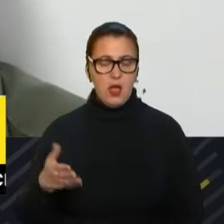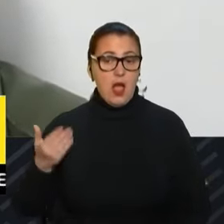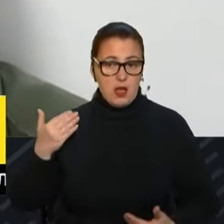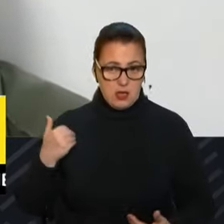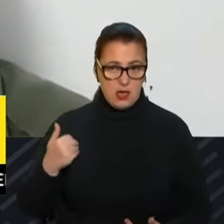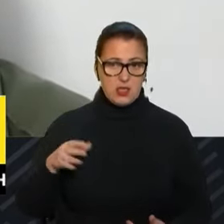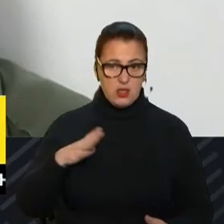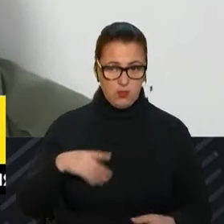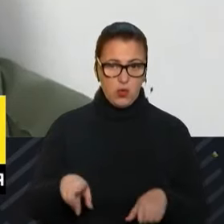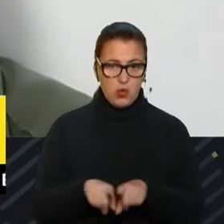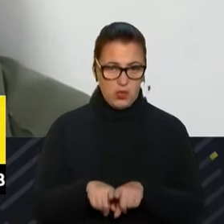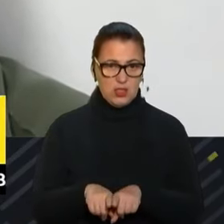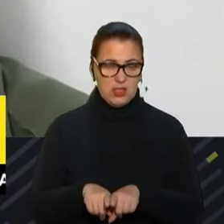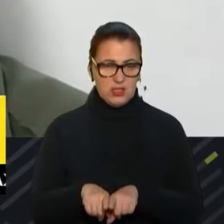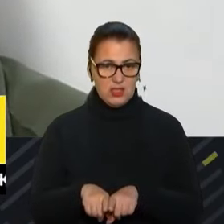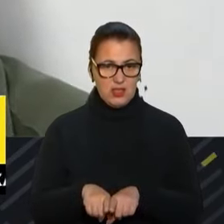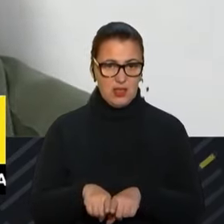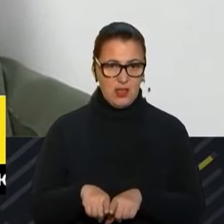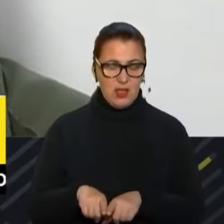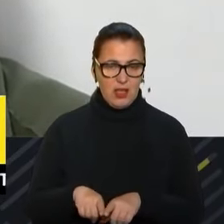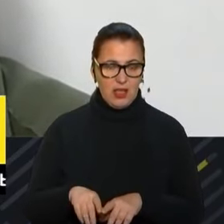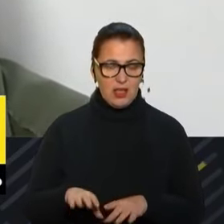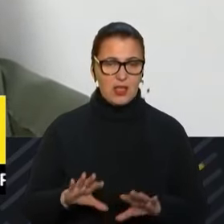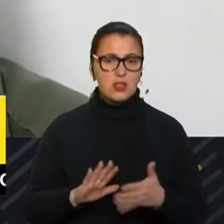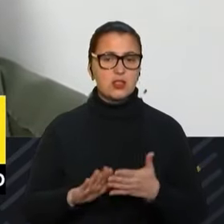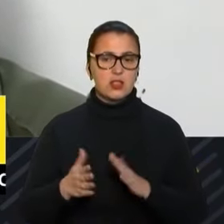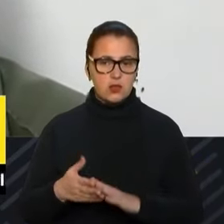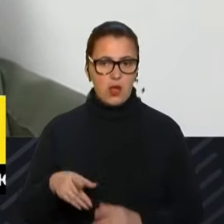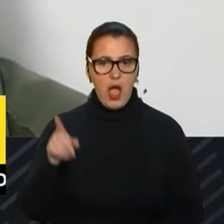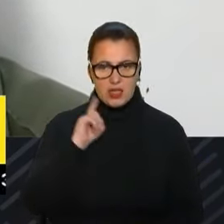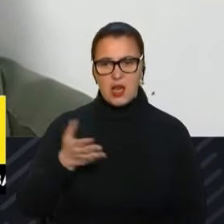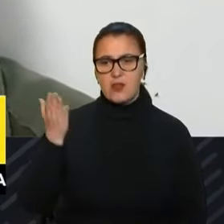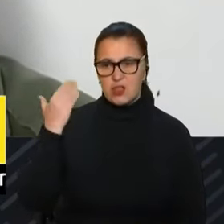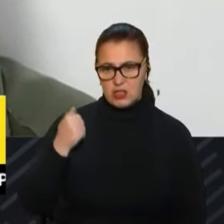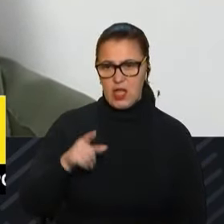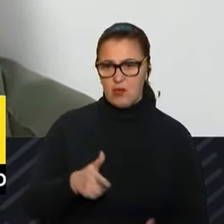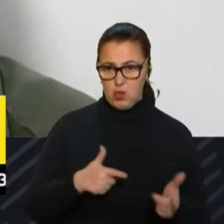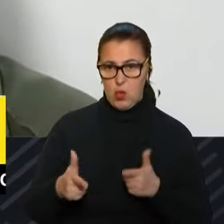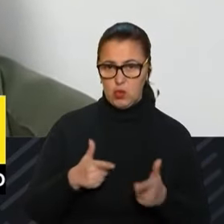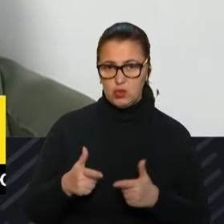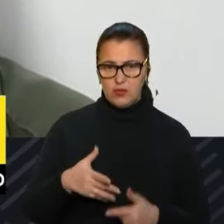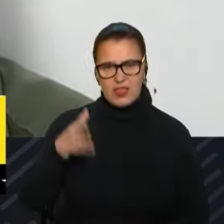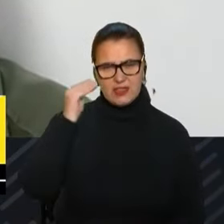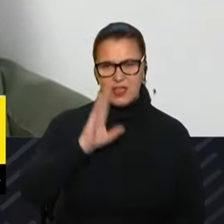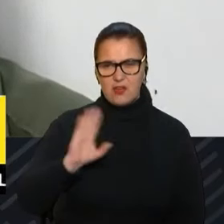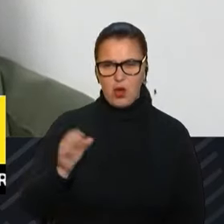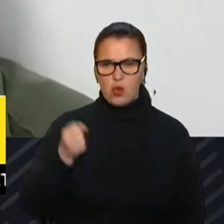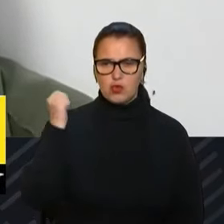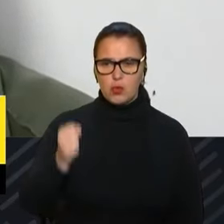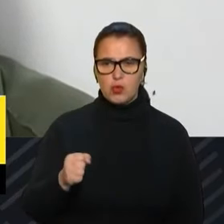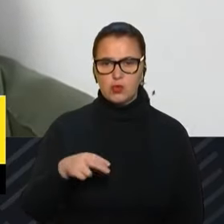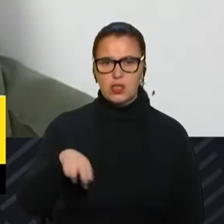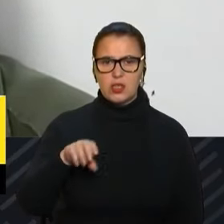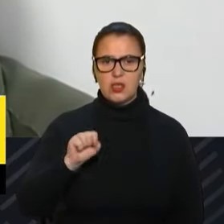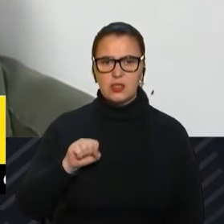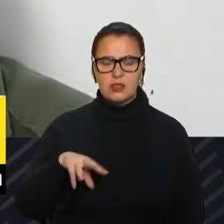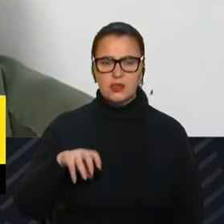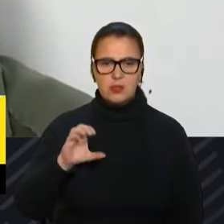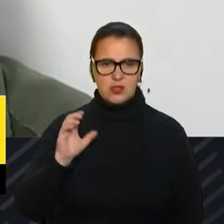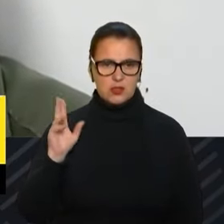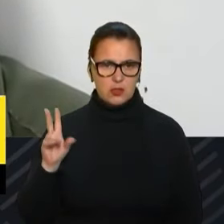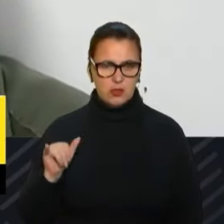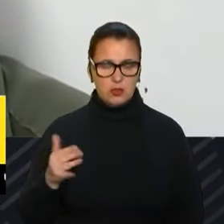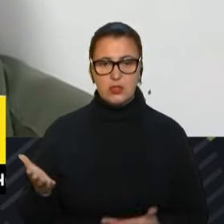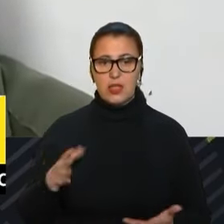Ізраїль давно до цього готувався, якщо навіть не враховувати удару по Дамаску, де розташовувалося